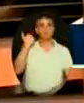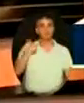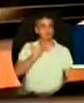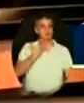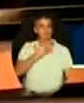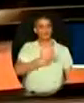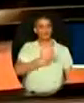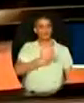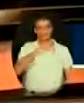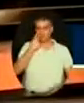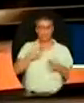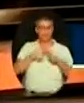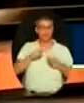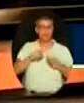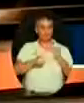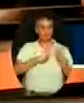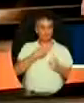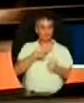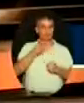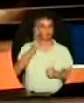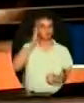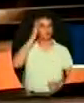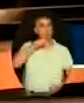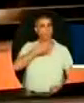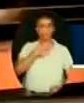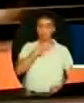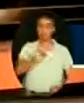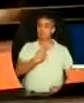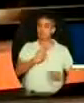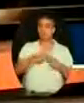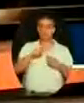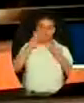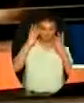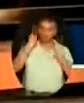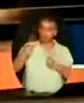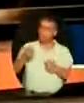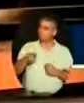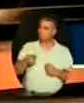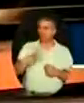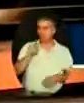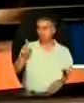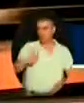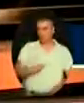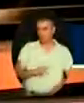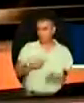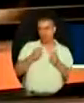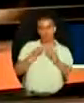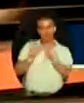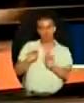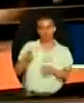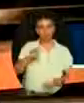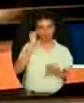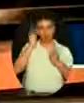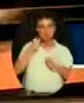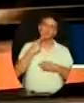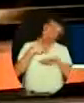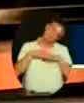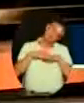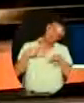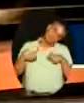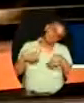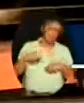מחמם לב לראות חברי כנסת ממרץ ומיש עתיד אומרים לחברי כנסת החרדים, זה לא אתם, זה לא קשור אליכם, ומפייסים.